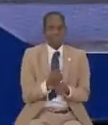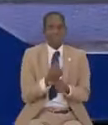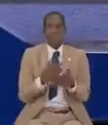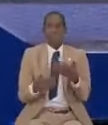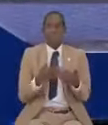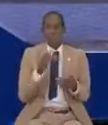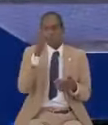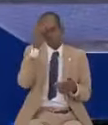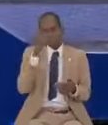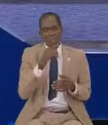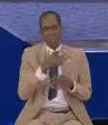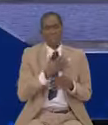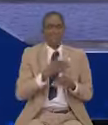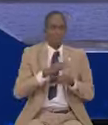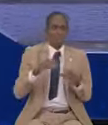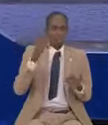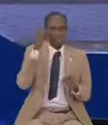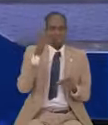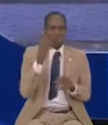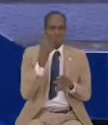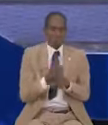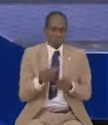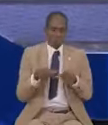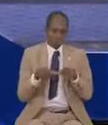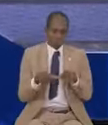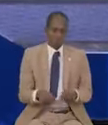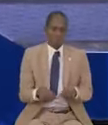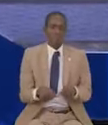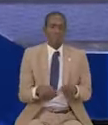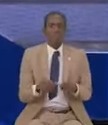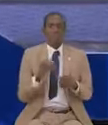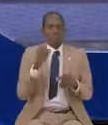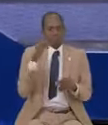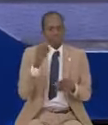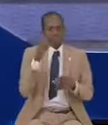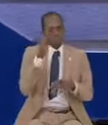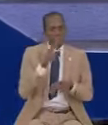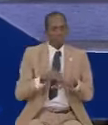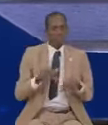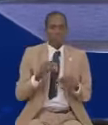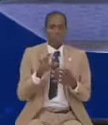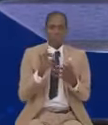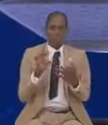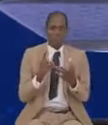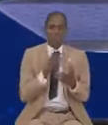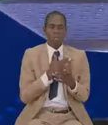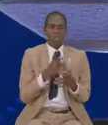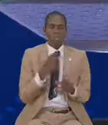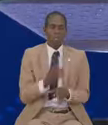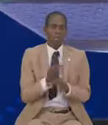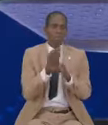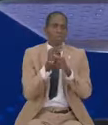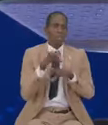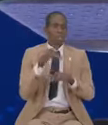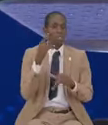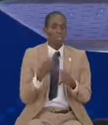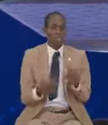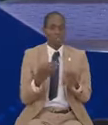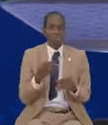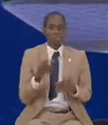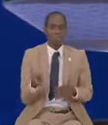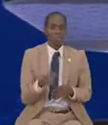ce que tu ne comprends il faut demeurer appelé choisi et fidèle au Seigneur et à la fin de nos voyages